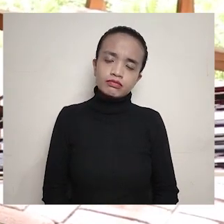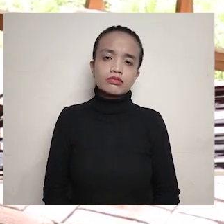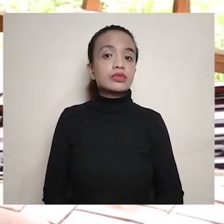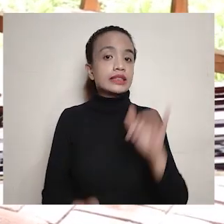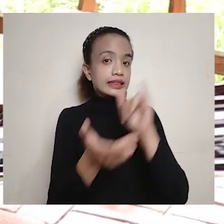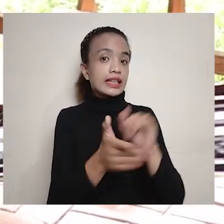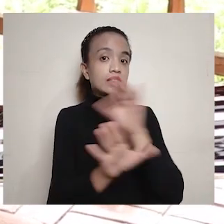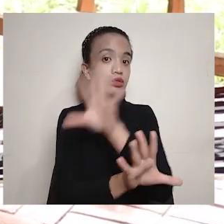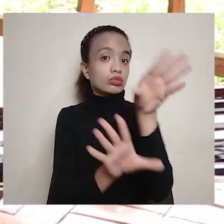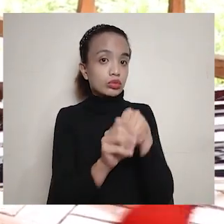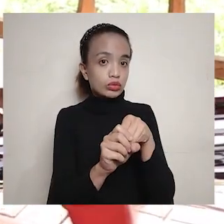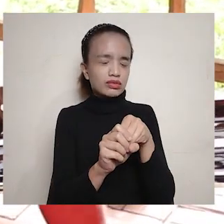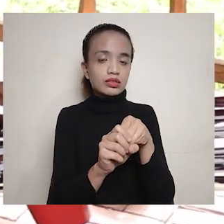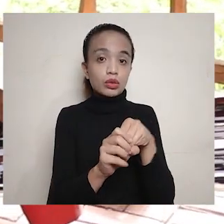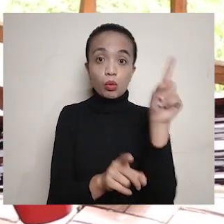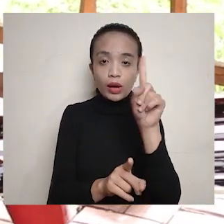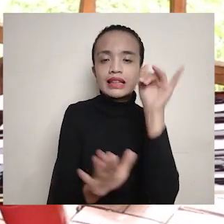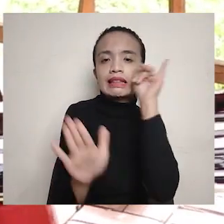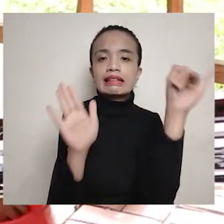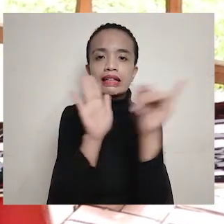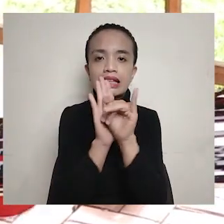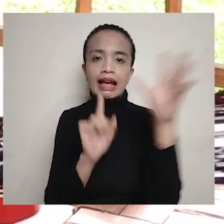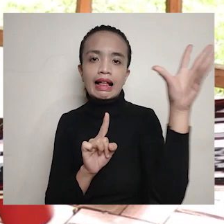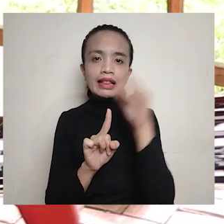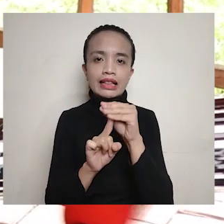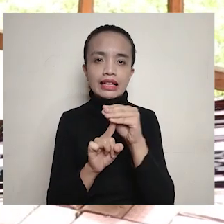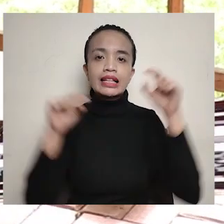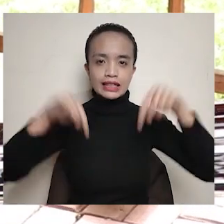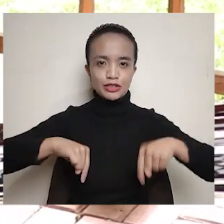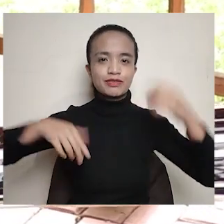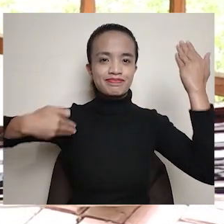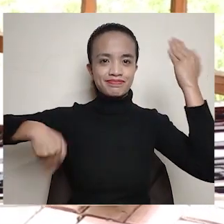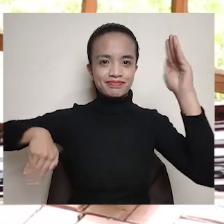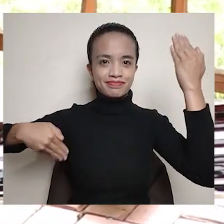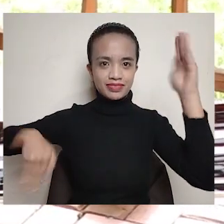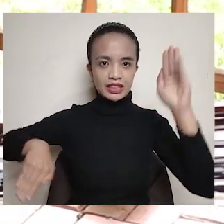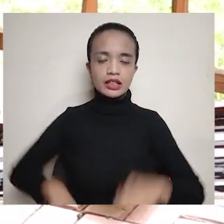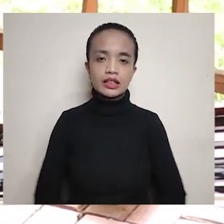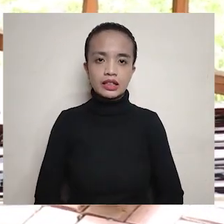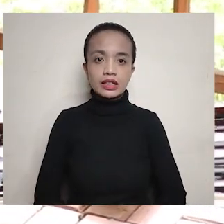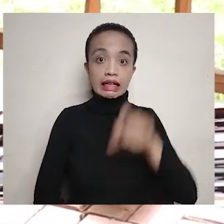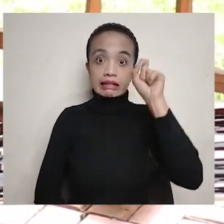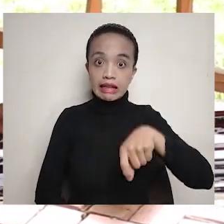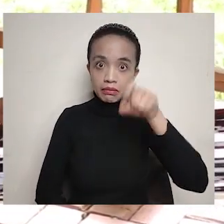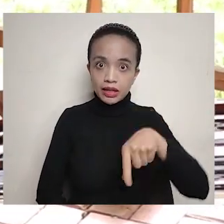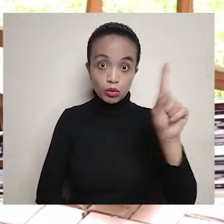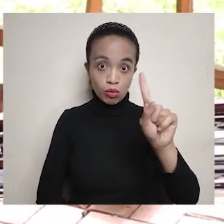bahagi ito ng identity, ng kultura ng mga taga Cordillera na dapat pinapasa sa